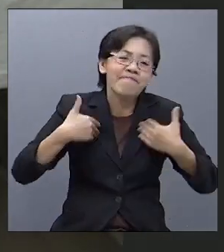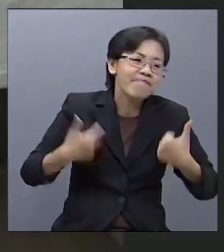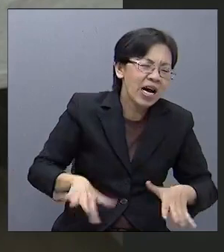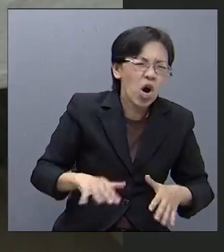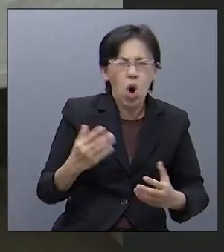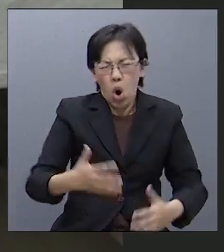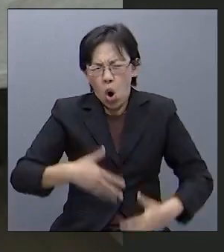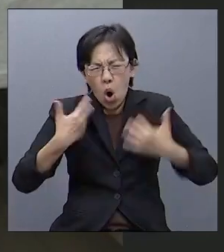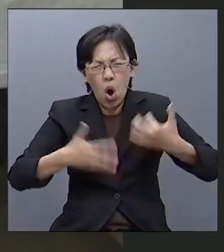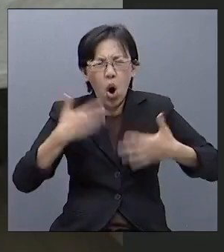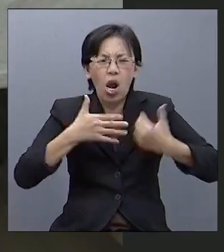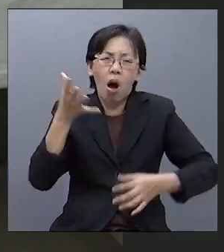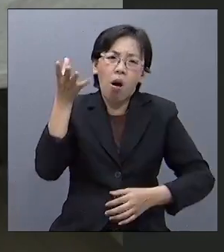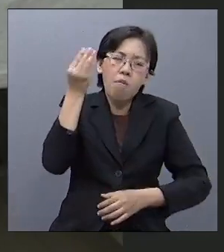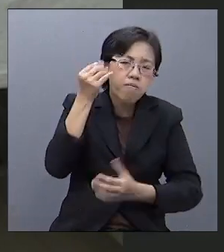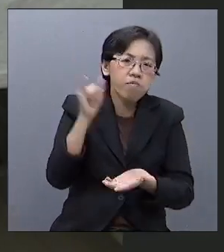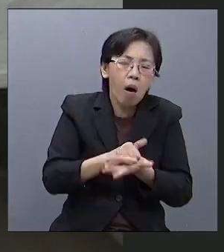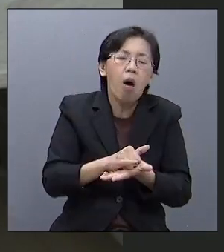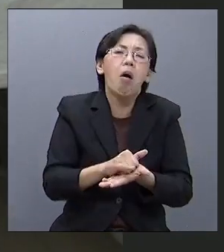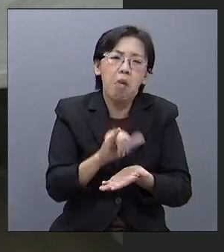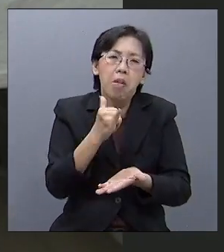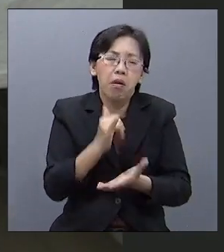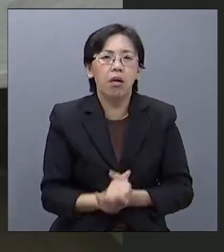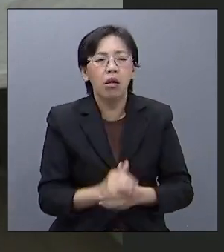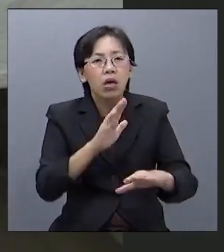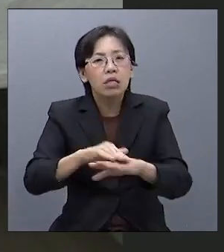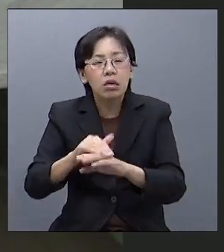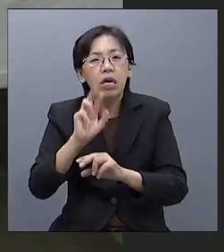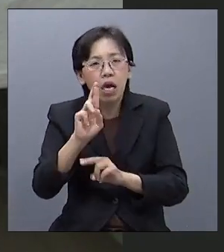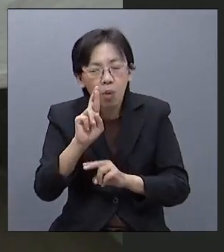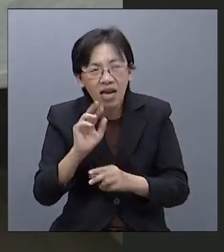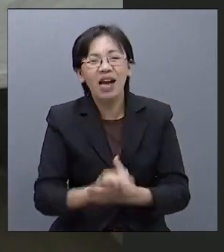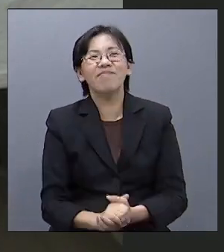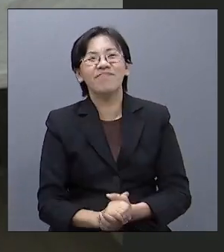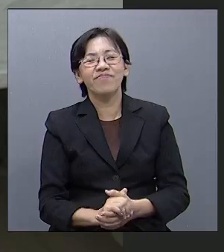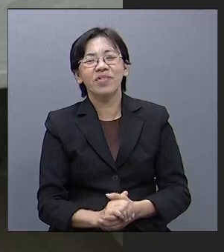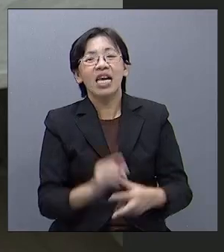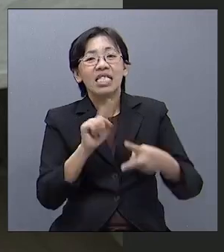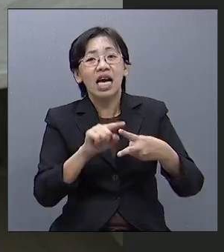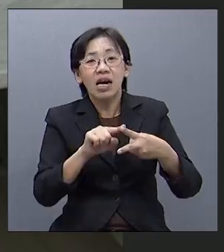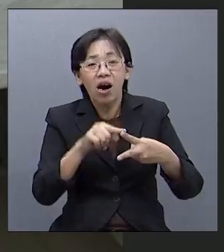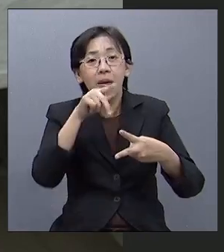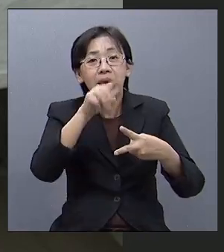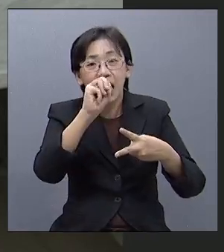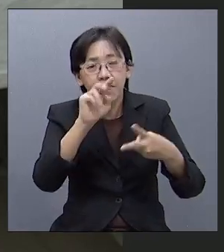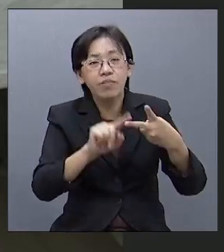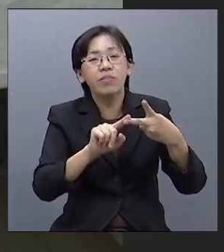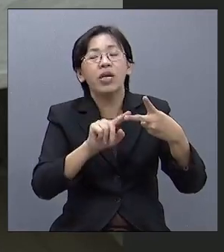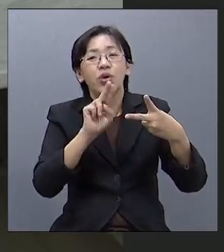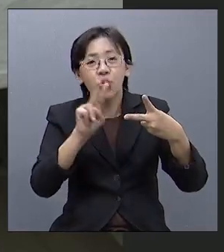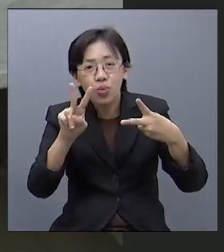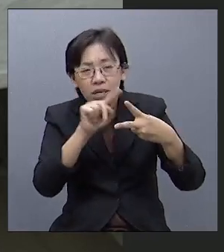พิษเอาก็ได้ครับ ครับครับก็แปลว่าต้องระวังทั้งปัจจัยภายนอกและปัจจัยภายในที่จะเกิดในร่างกายเลยใช่ไห